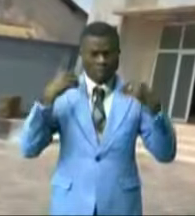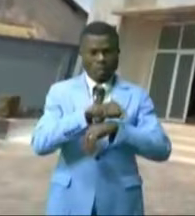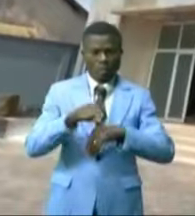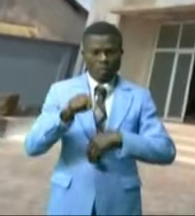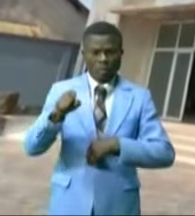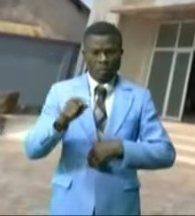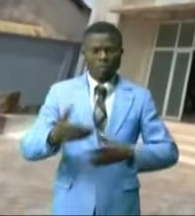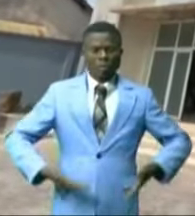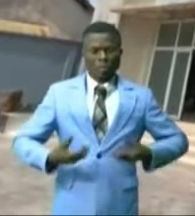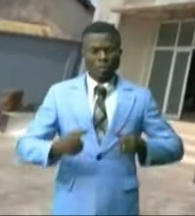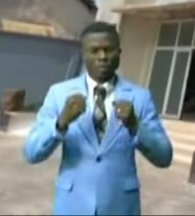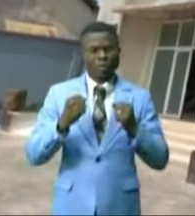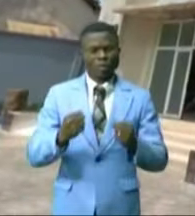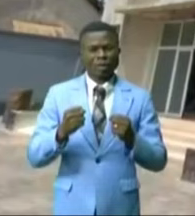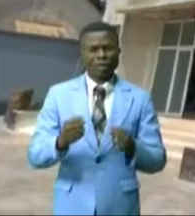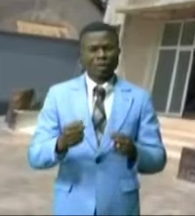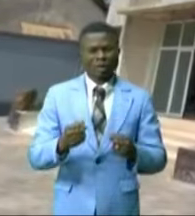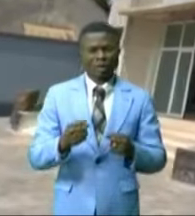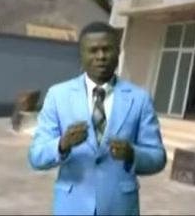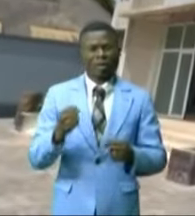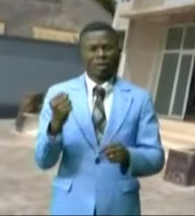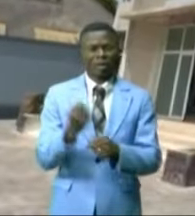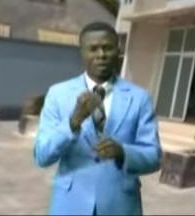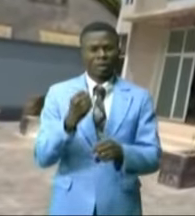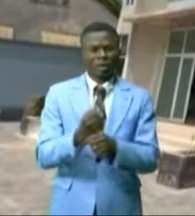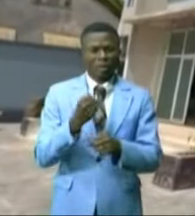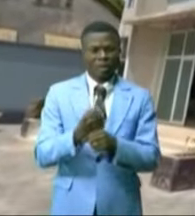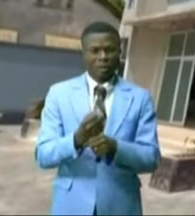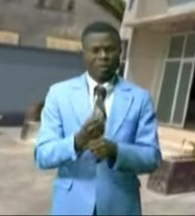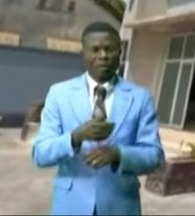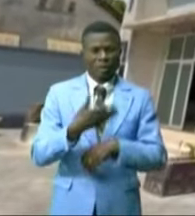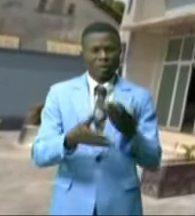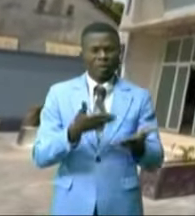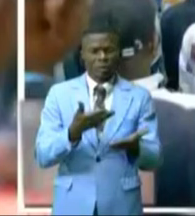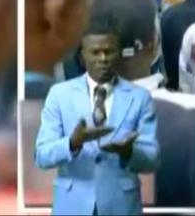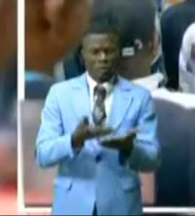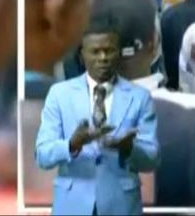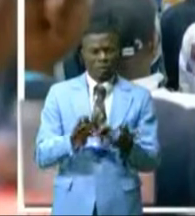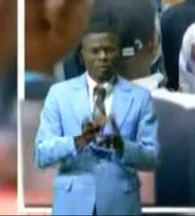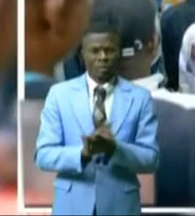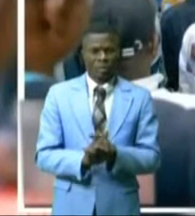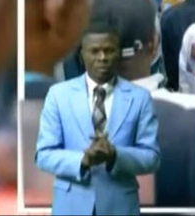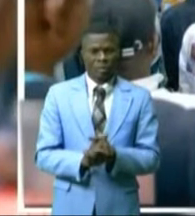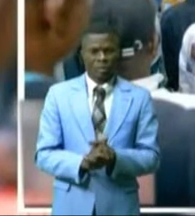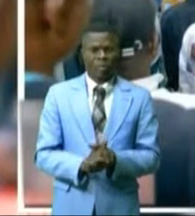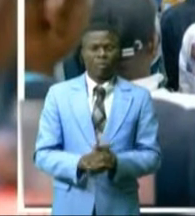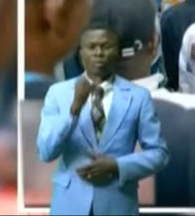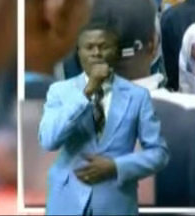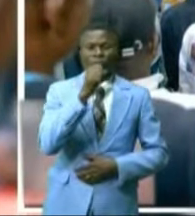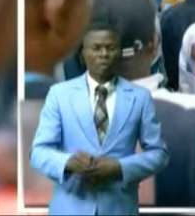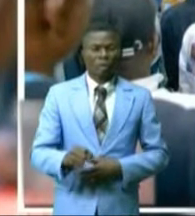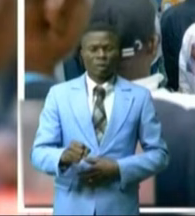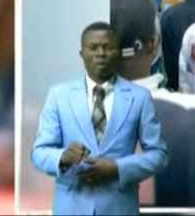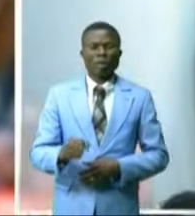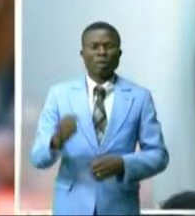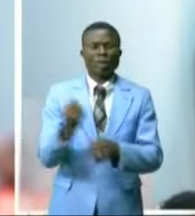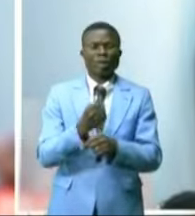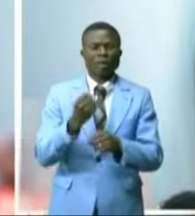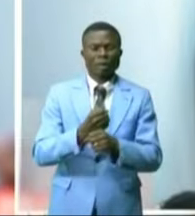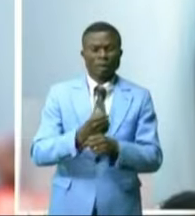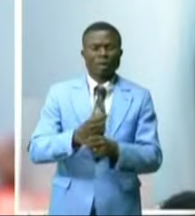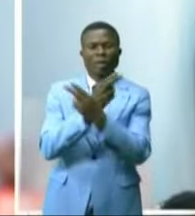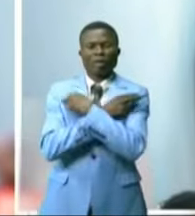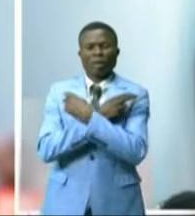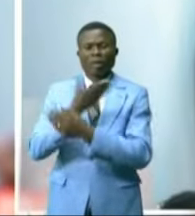a apprécié à sa juste valeur le dernier virage de travaux réalisés. Ce retraité et fonctionnaire de cette partie